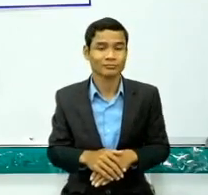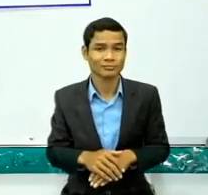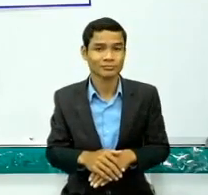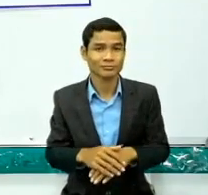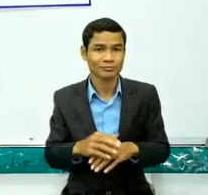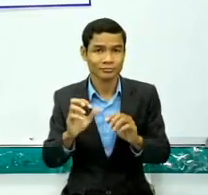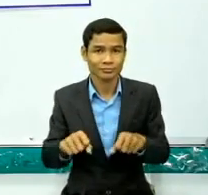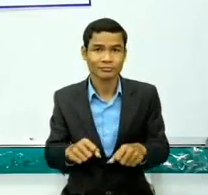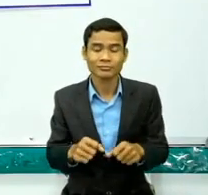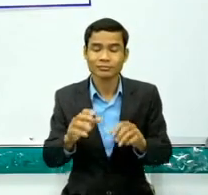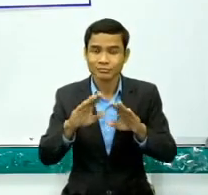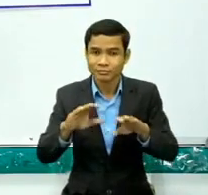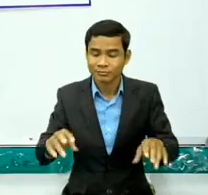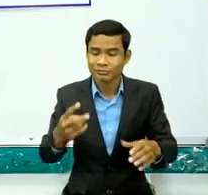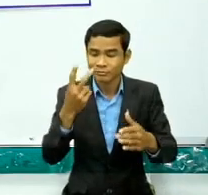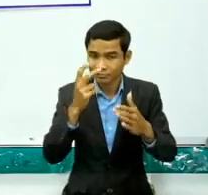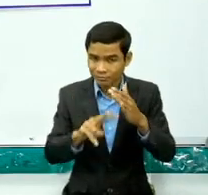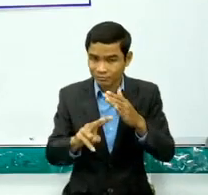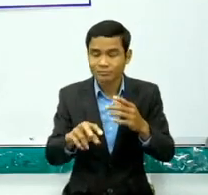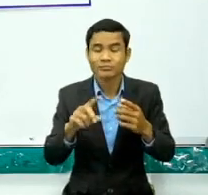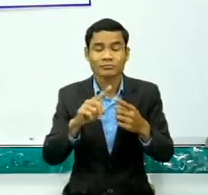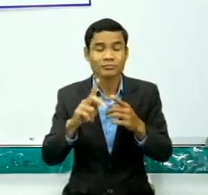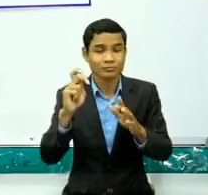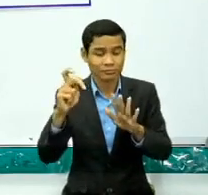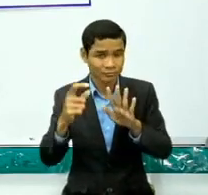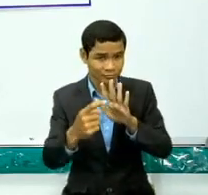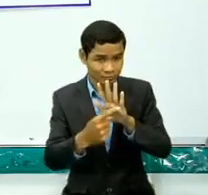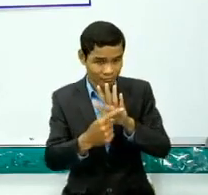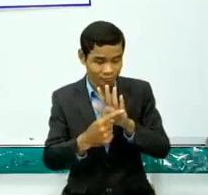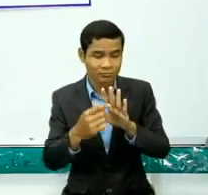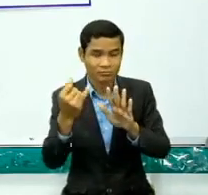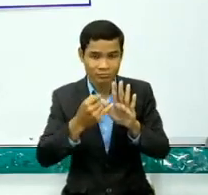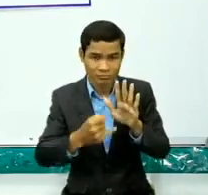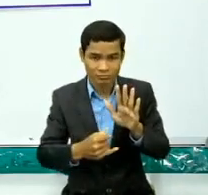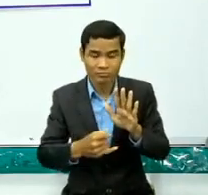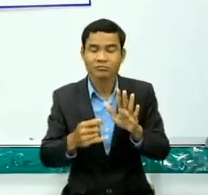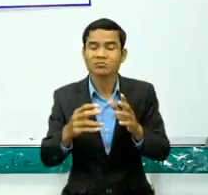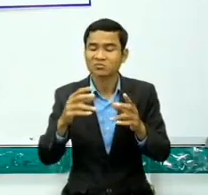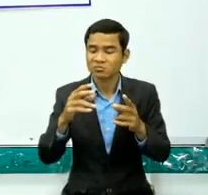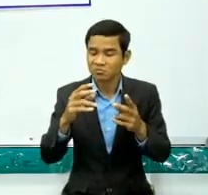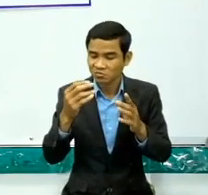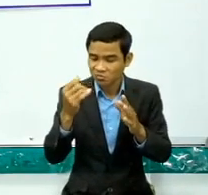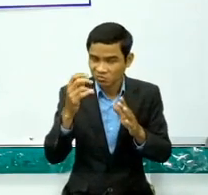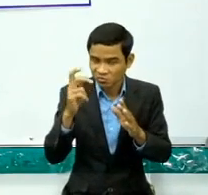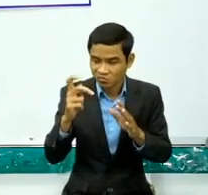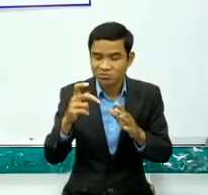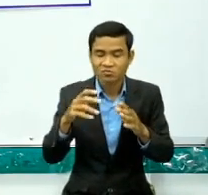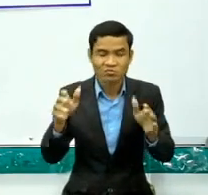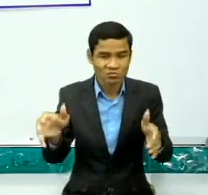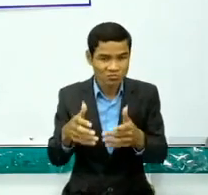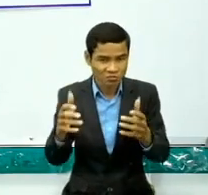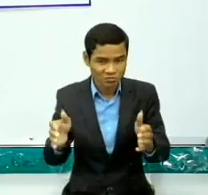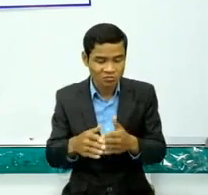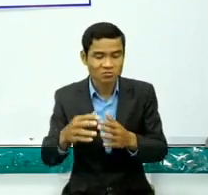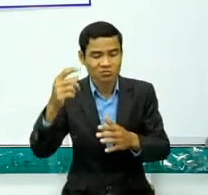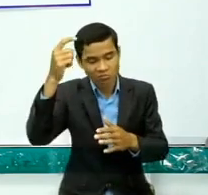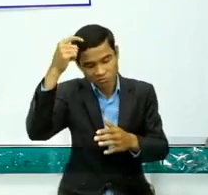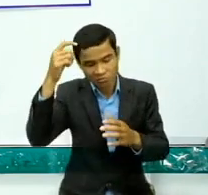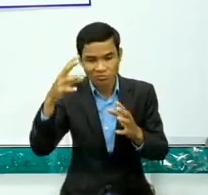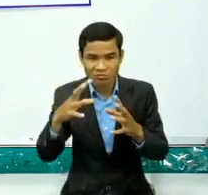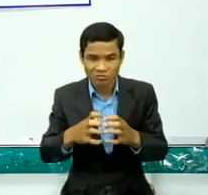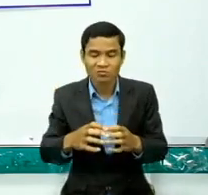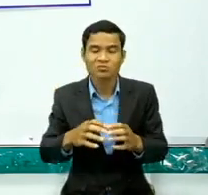ចាកូនទូទាយថាគឺនឹងគូកានឹងផ្ទះឆានឹងខួរកូនណាចាអញ្ចឹ